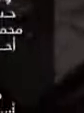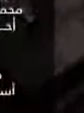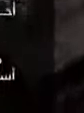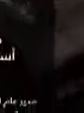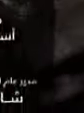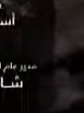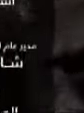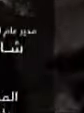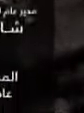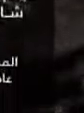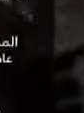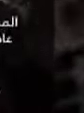k m